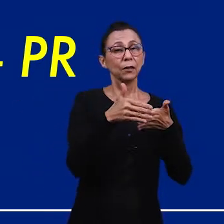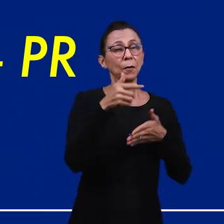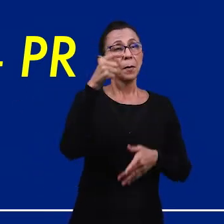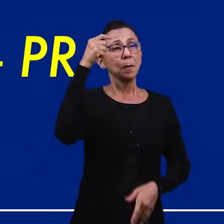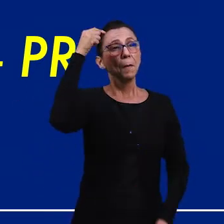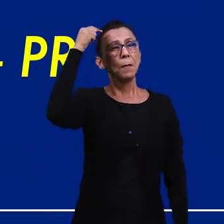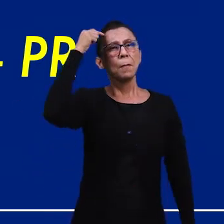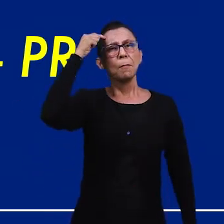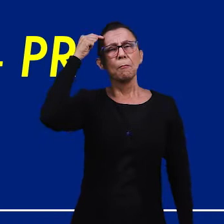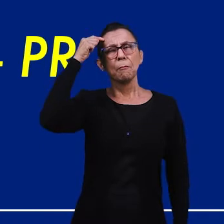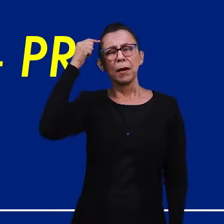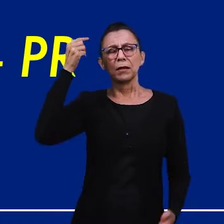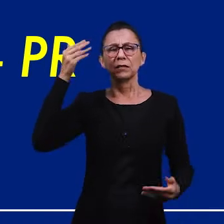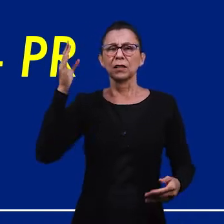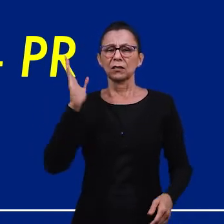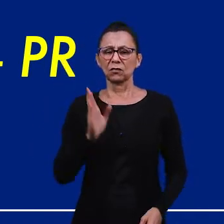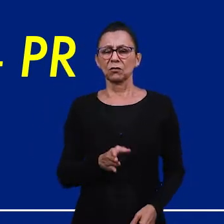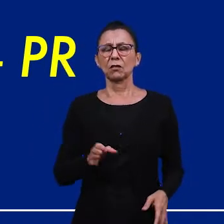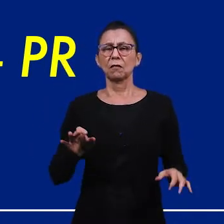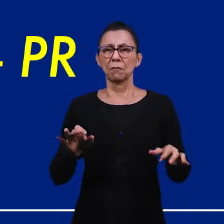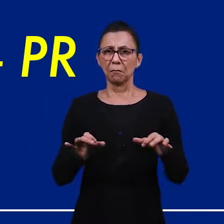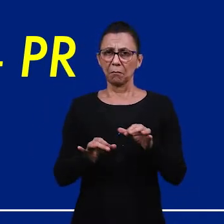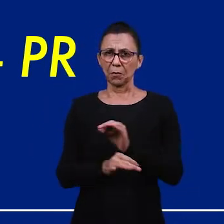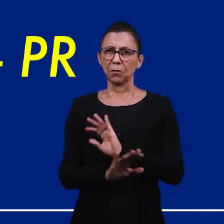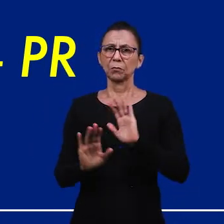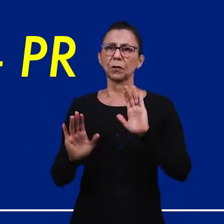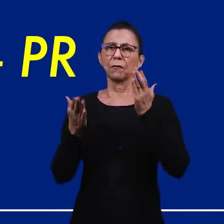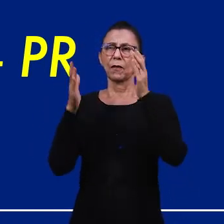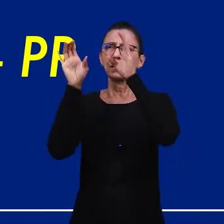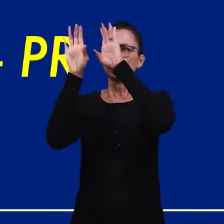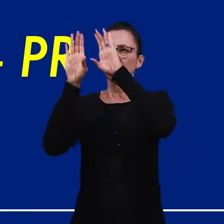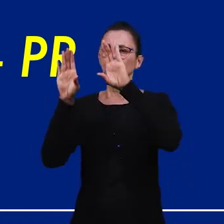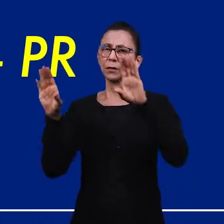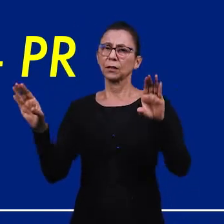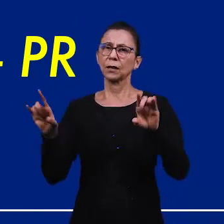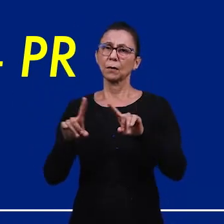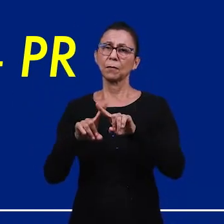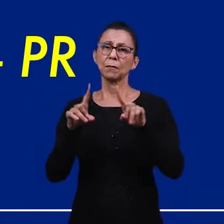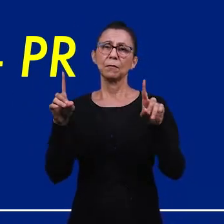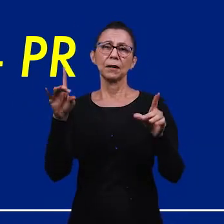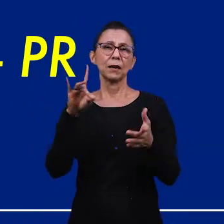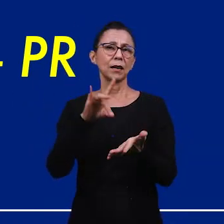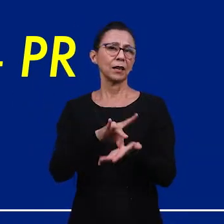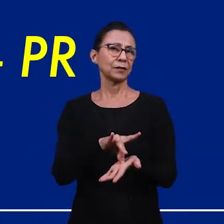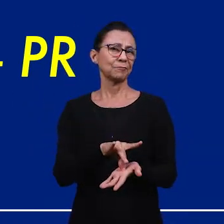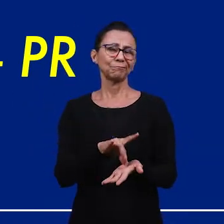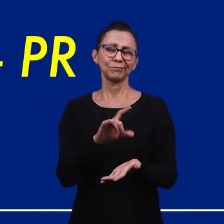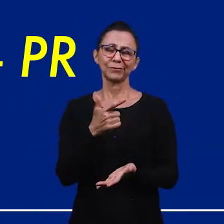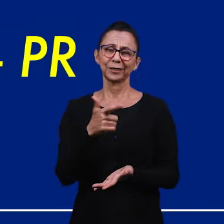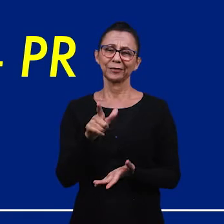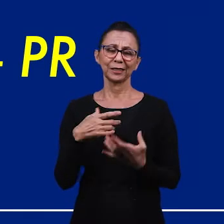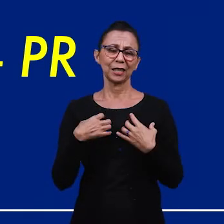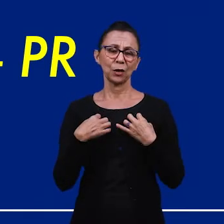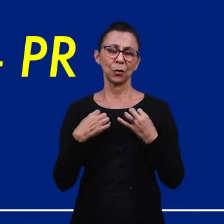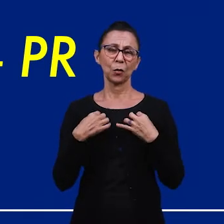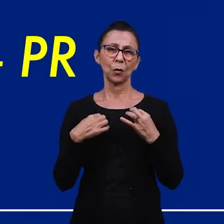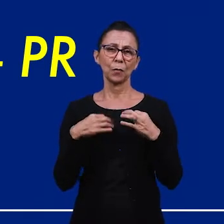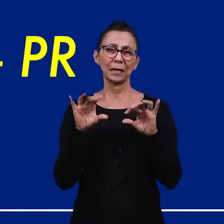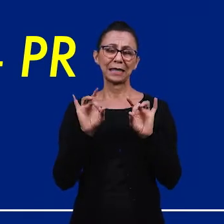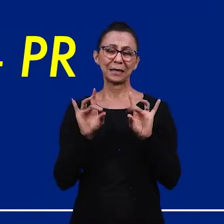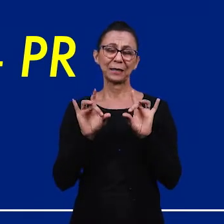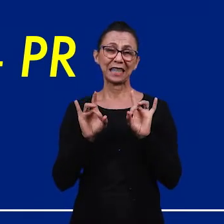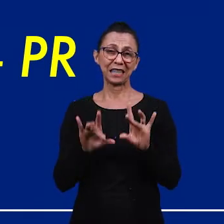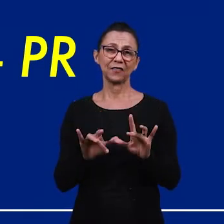être prête pour les noces, mais en réalité, elle n'a pas les habits